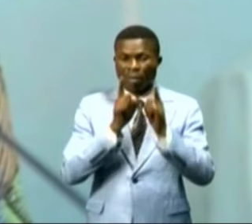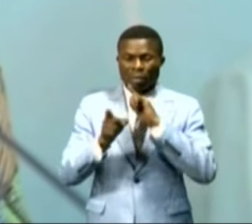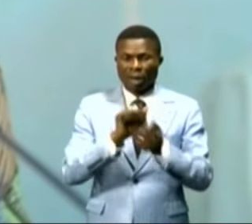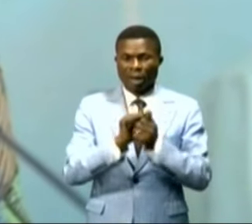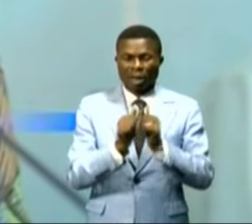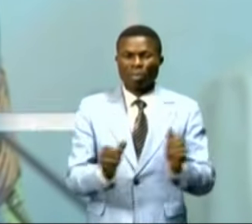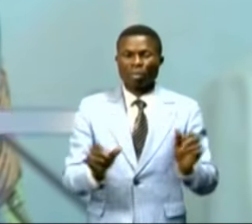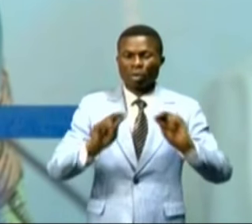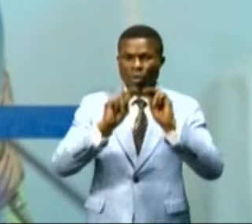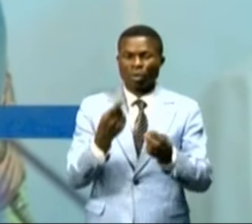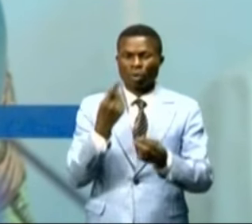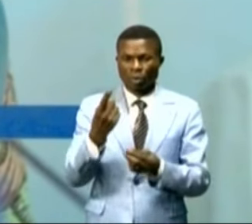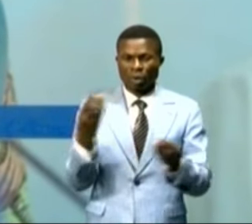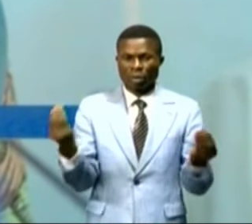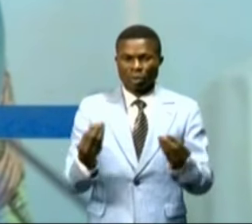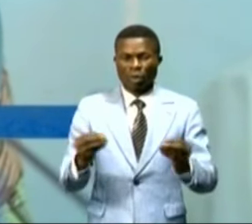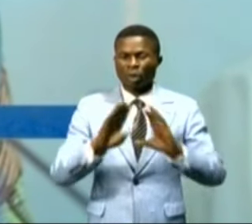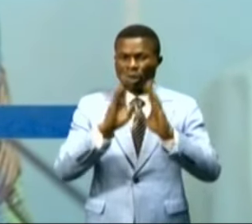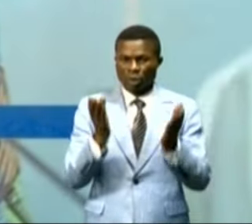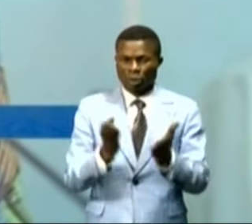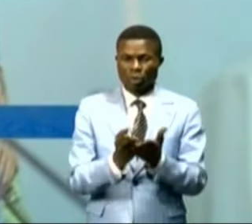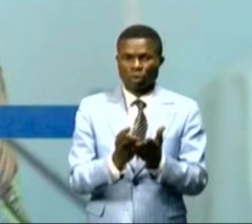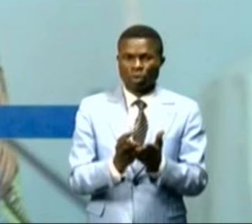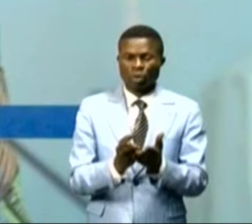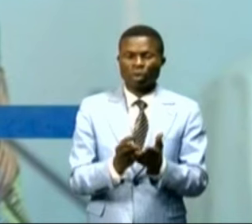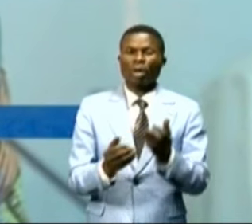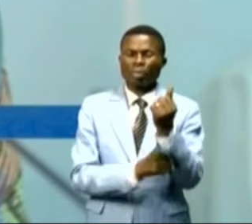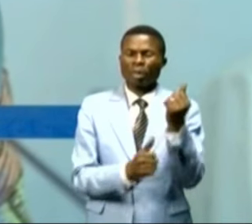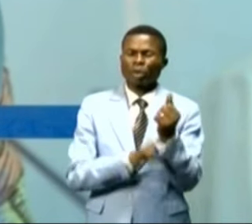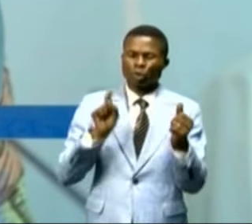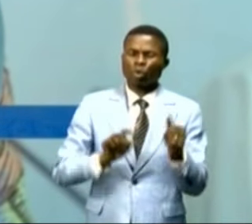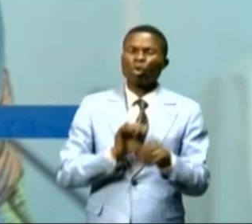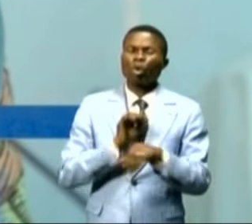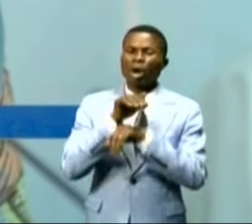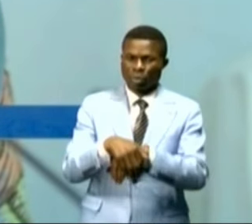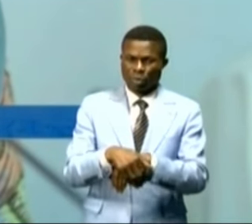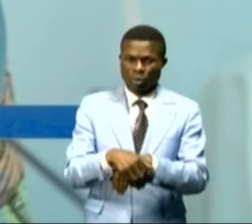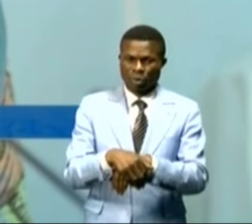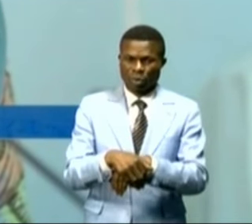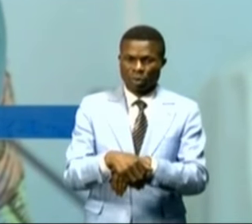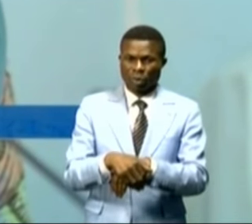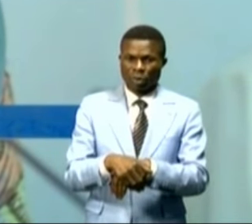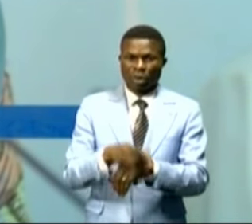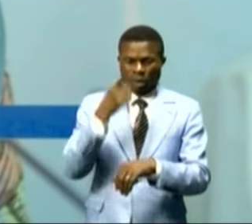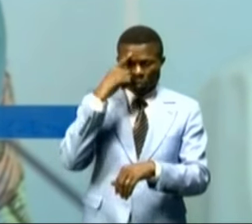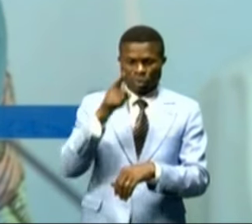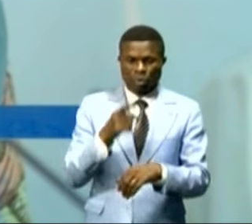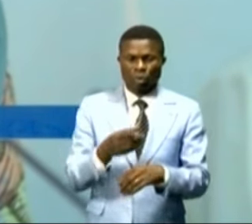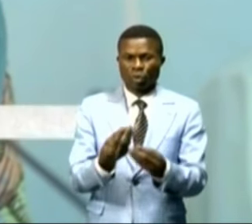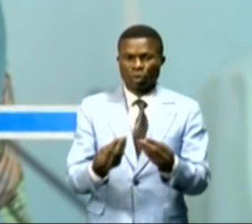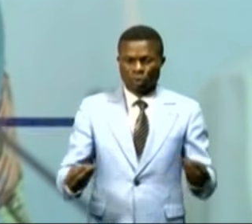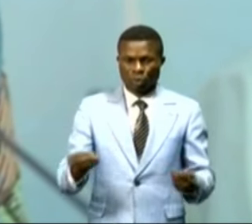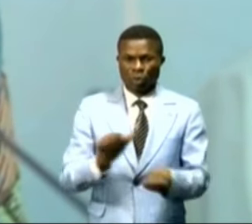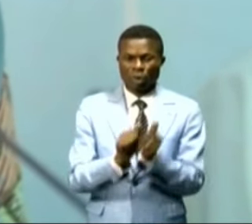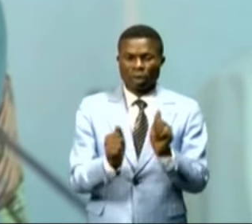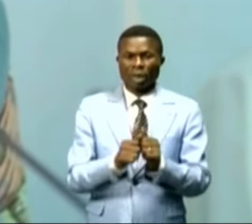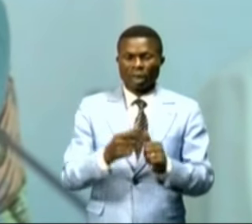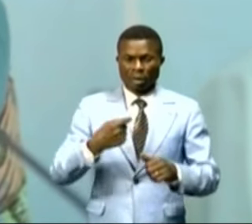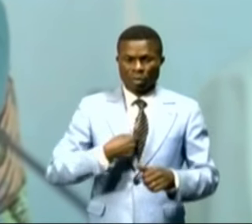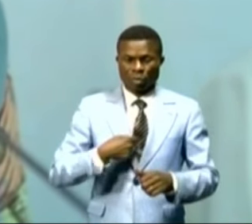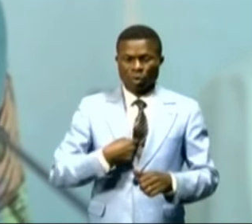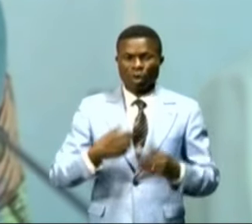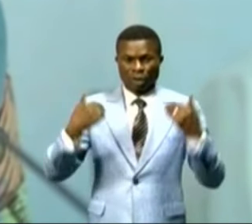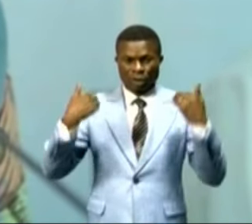synodalité, de la manière dont tous les membres de la communauté doivent participer à l'Église et à sa mission, m'a poussé en tant que fille de notre mère